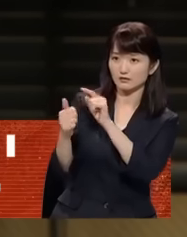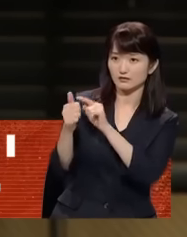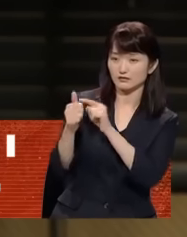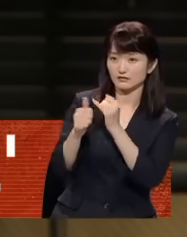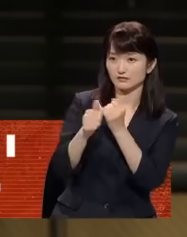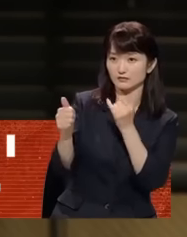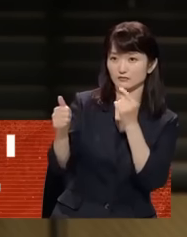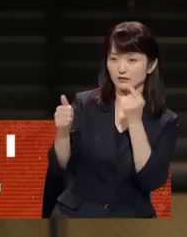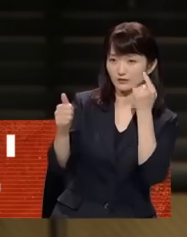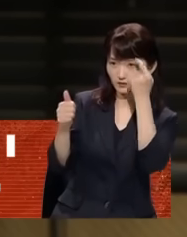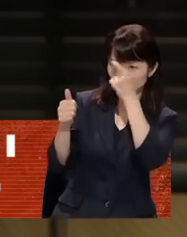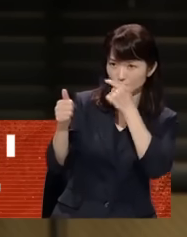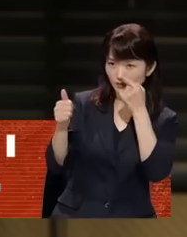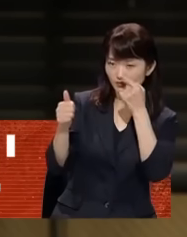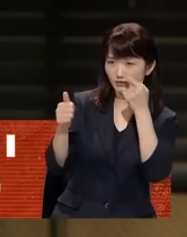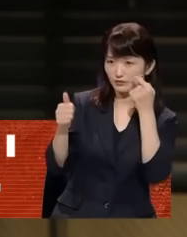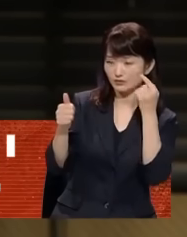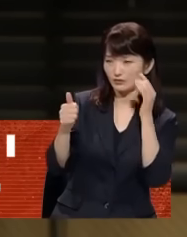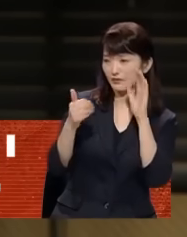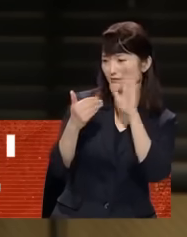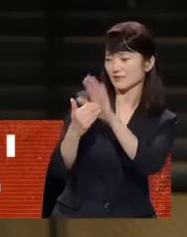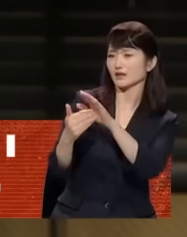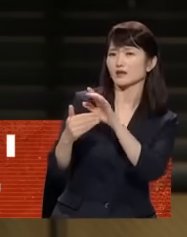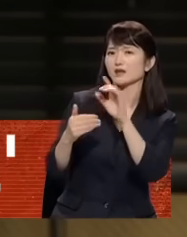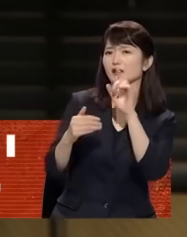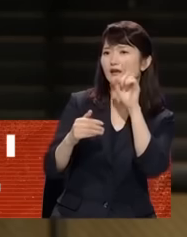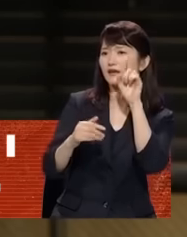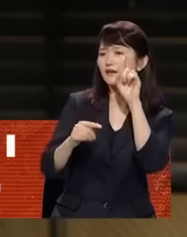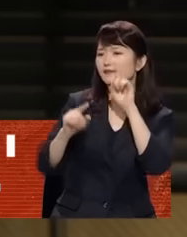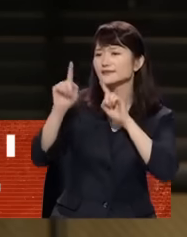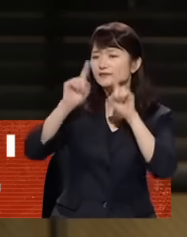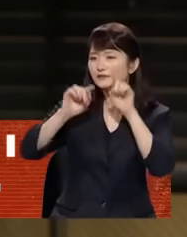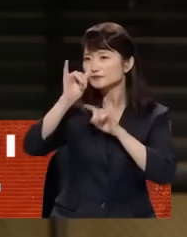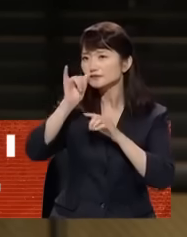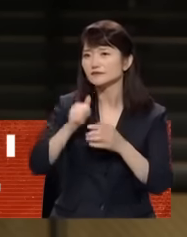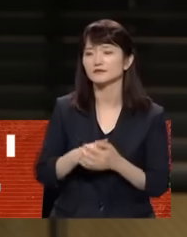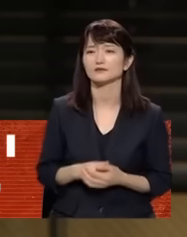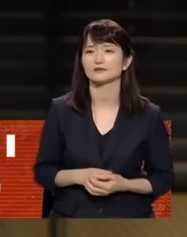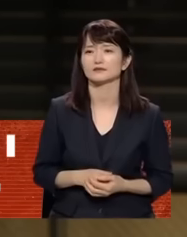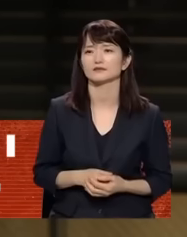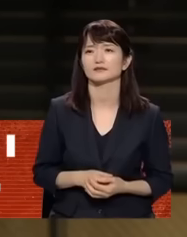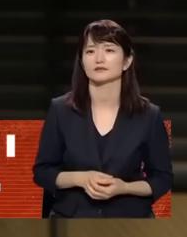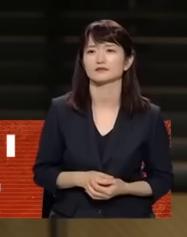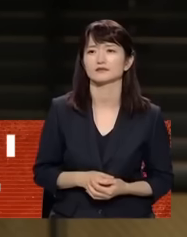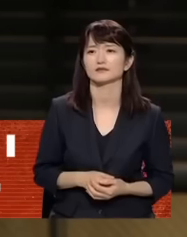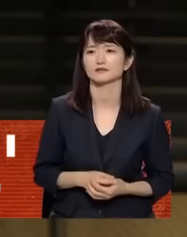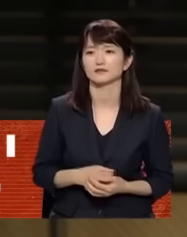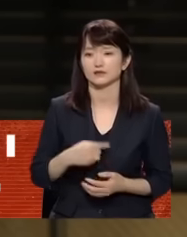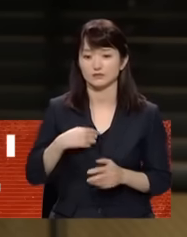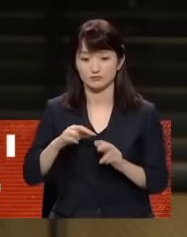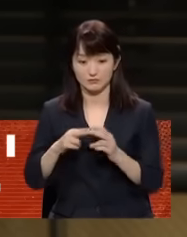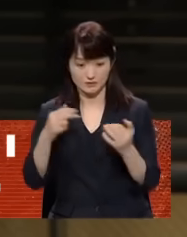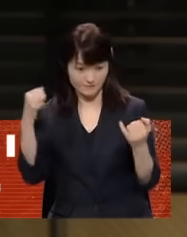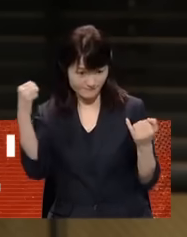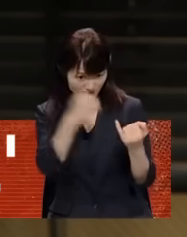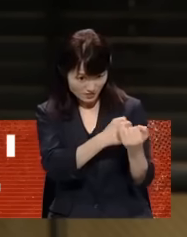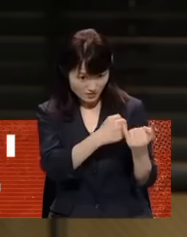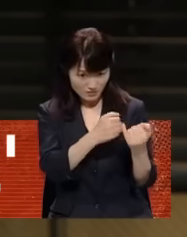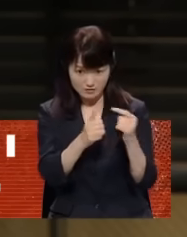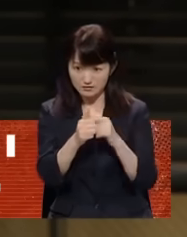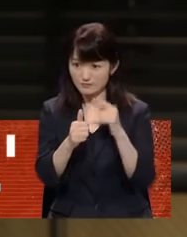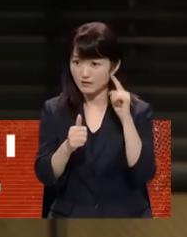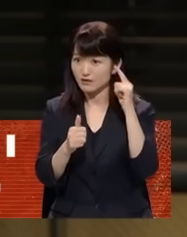얼굴에 약간의 상처가났습니다 근데 상처가 났는데 본인이 주로 이제 폭행하다가 상처가 나니까